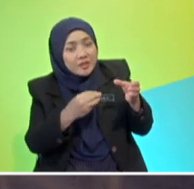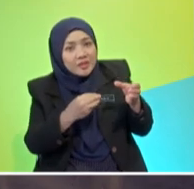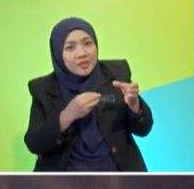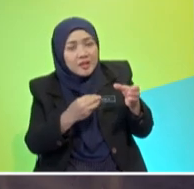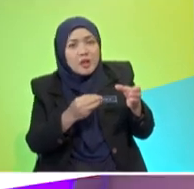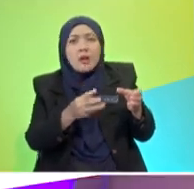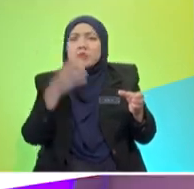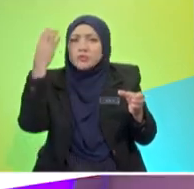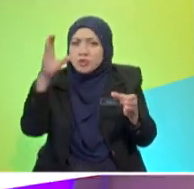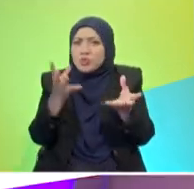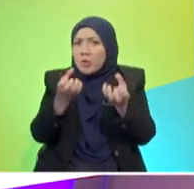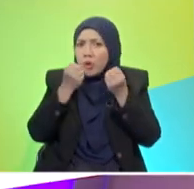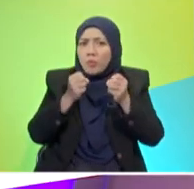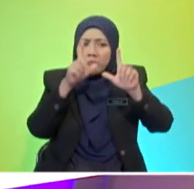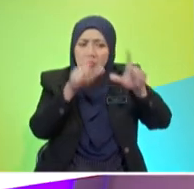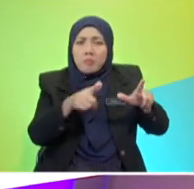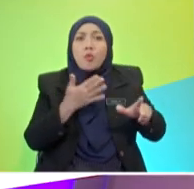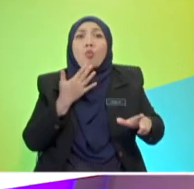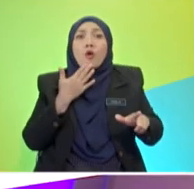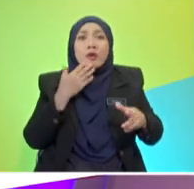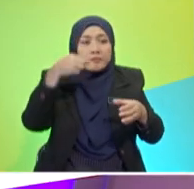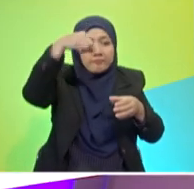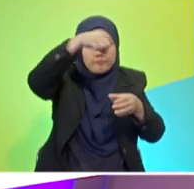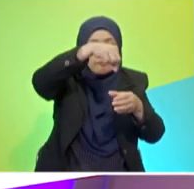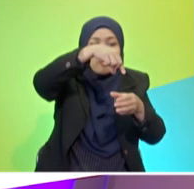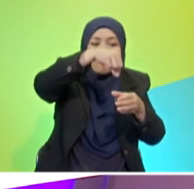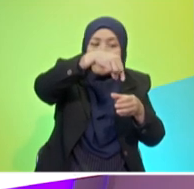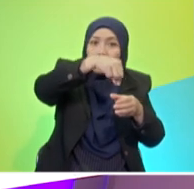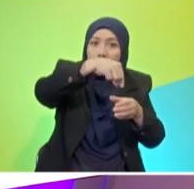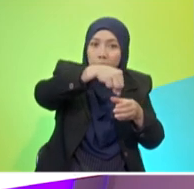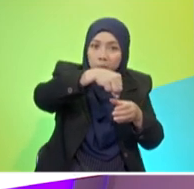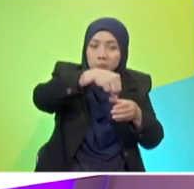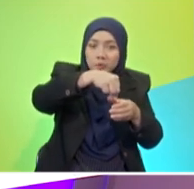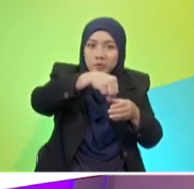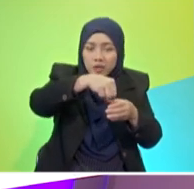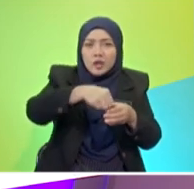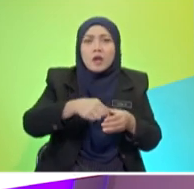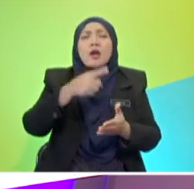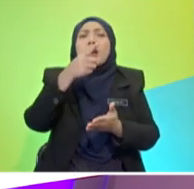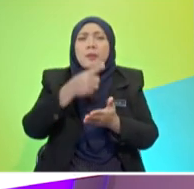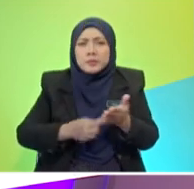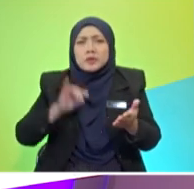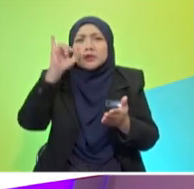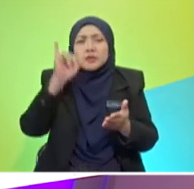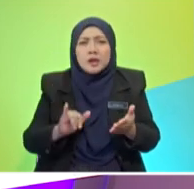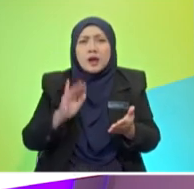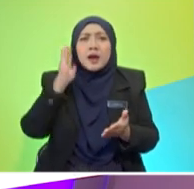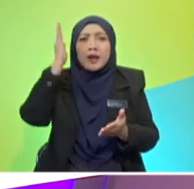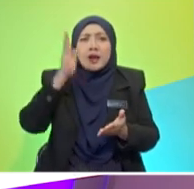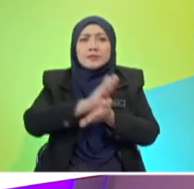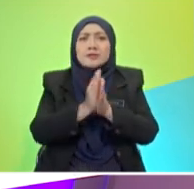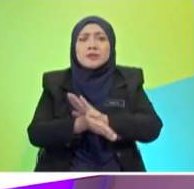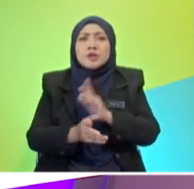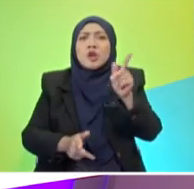nak Syah ramalkan apa yang akan berlaku pada air yang jernih. Murid-murid pun boleh ramalkan apa yang akan berlaku bila cikgu